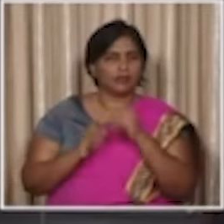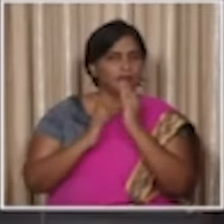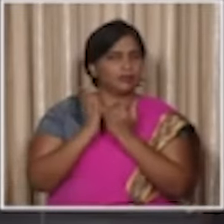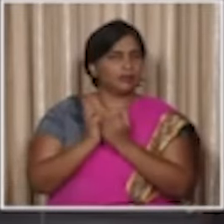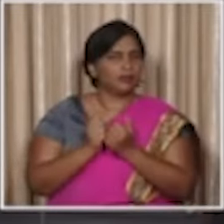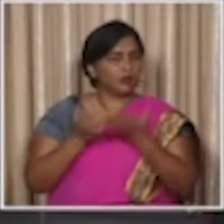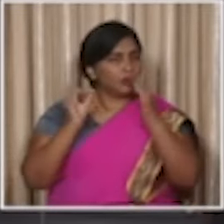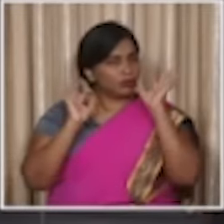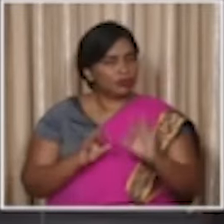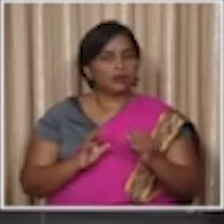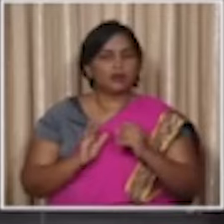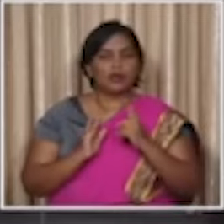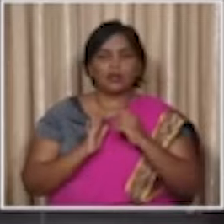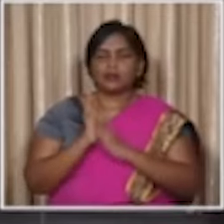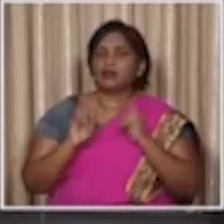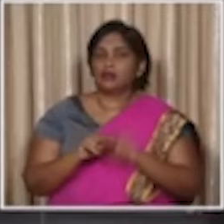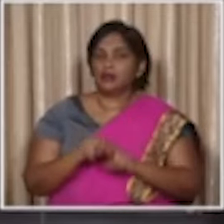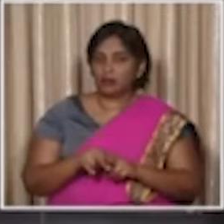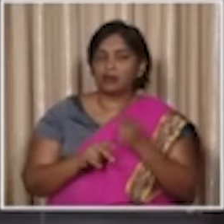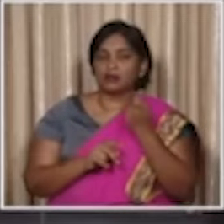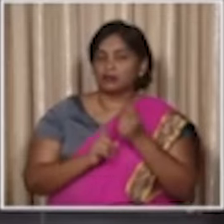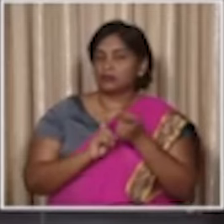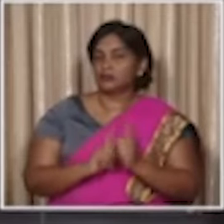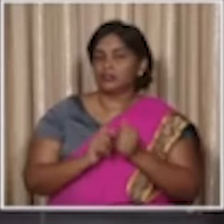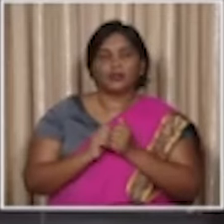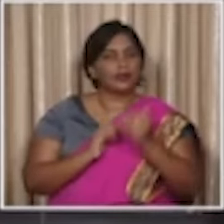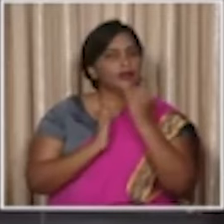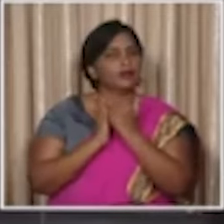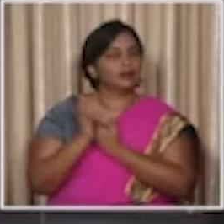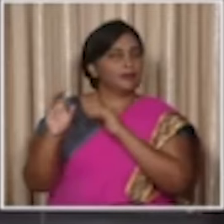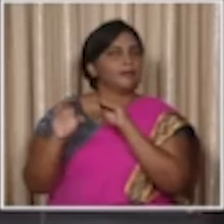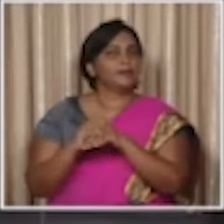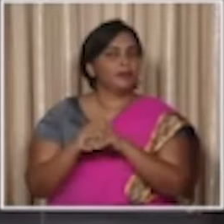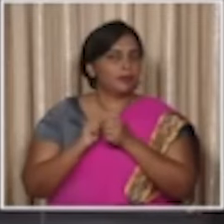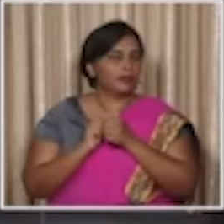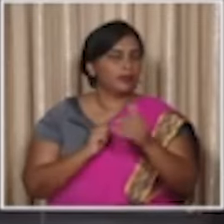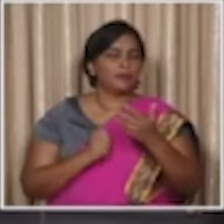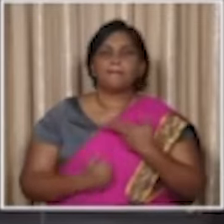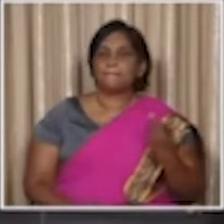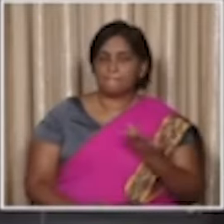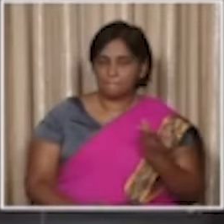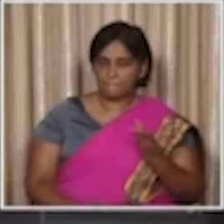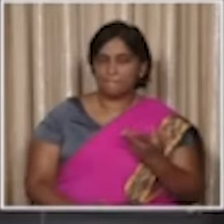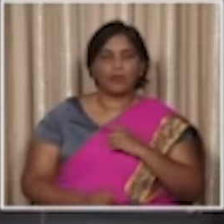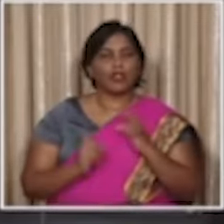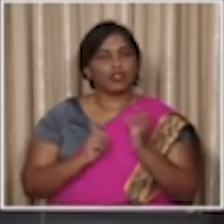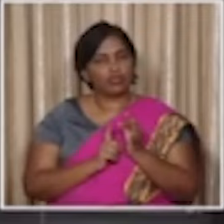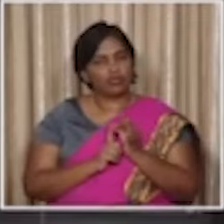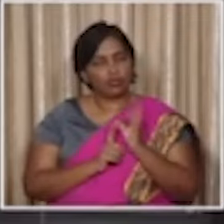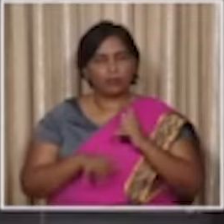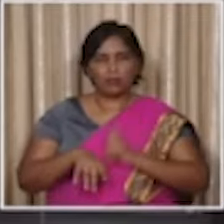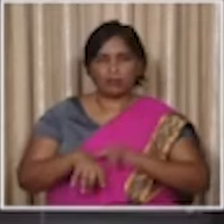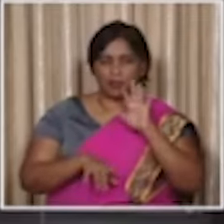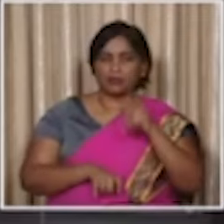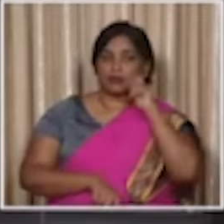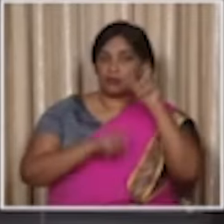ක්‍රියාත්මක නොකළා නම් අපිට ජාත්‍යන්තර මූල්‍ය අරමුදලේ ආර්ථික ස්ථායීකරණ වැඩසටහනට අතුලත් වෙලා ක්‍රියාත්මක කරගෙන යන්න බැරි වෙනවා දුප්පතුන් සහ අවදානම් ලක්